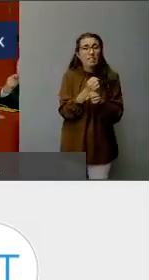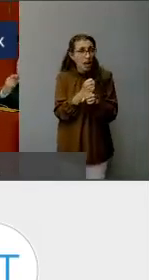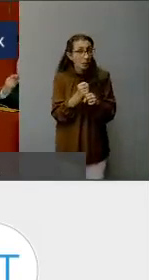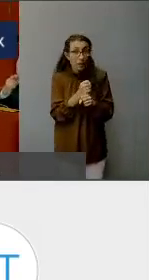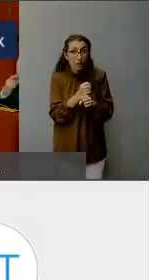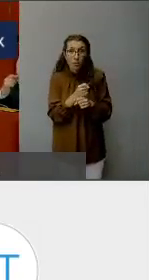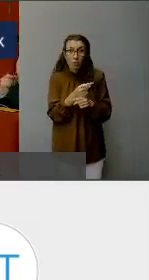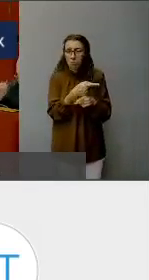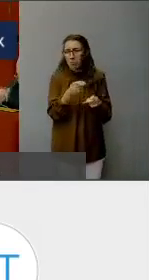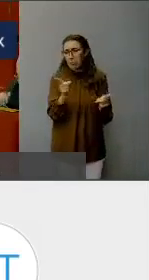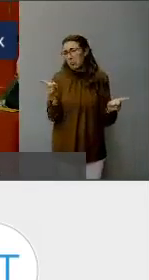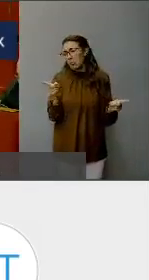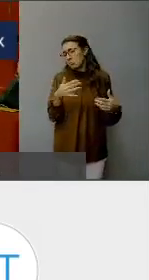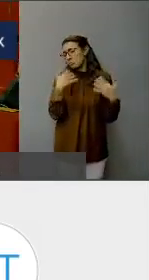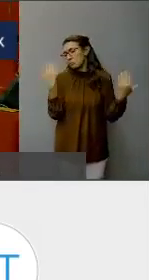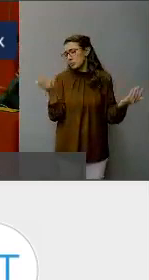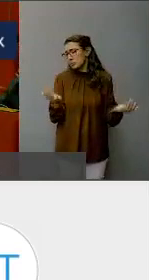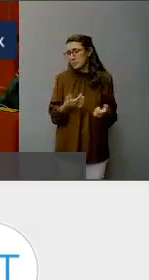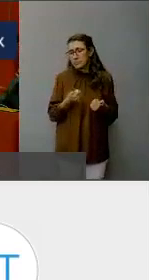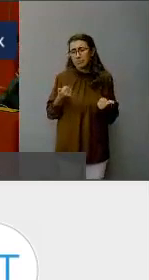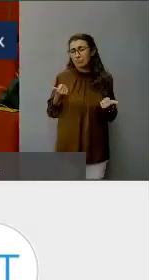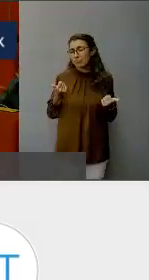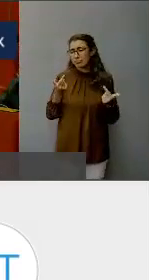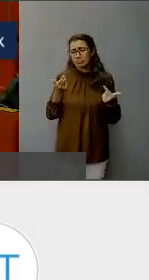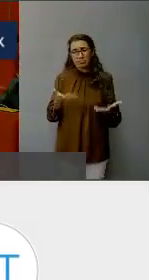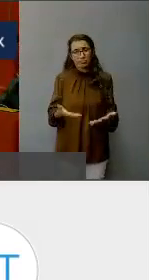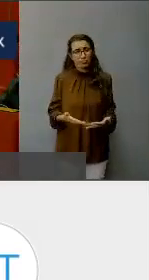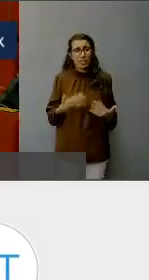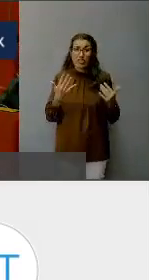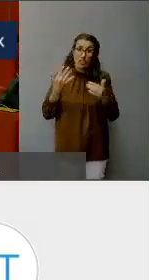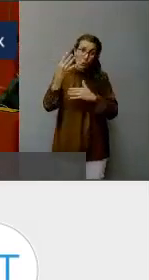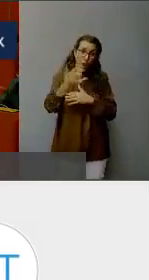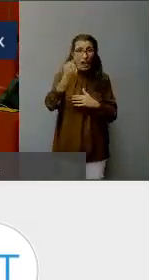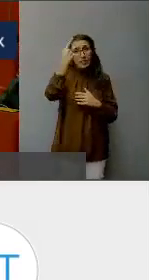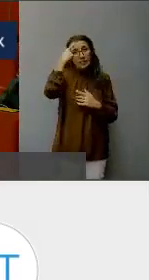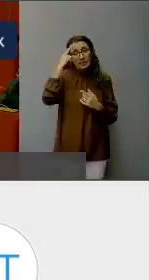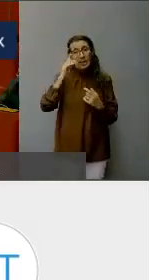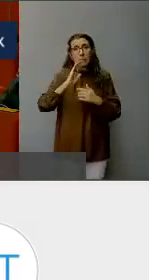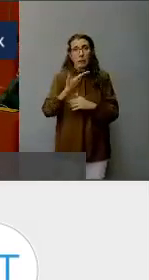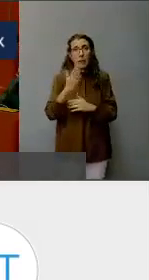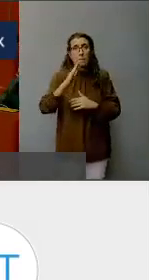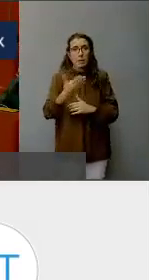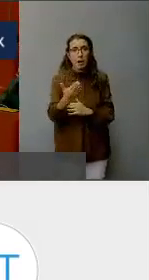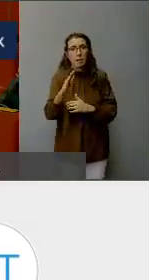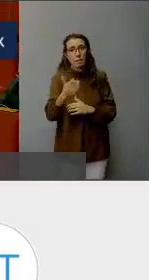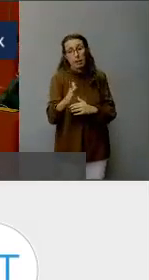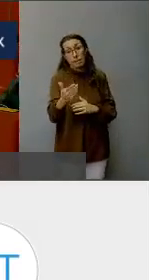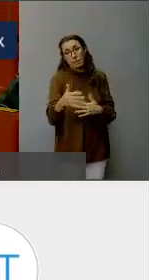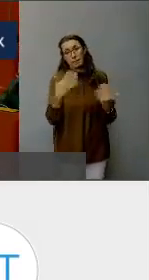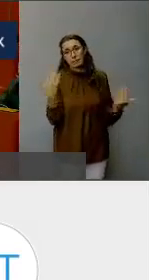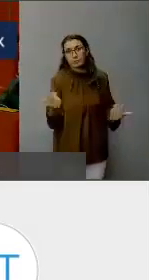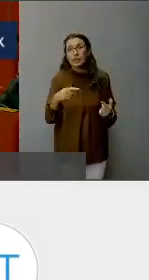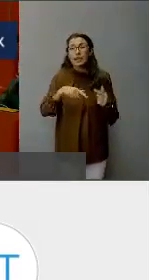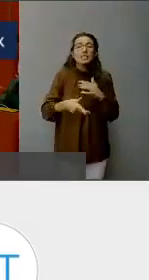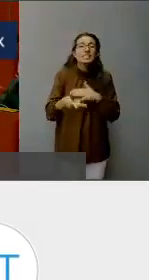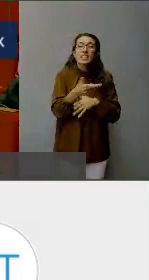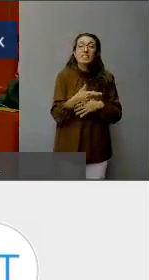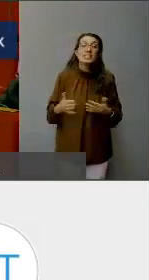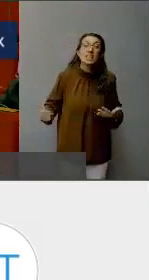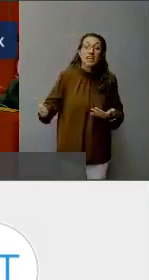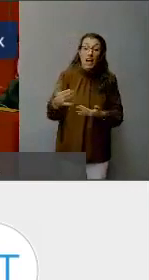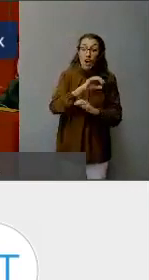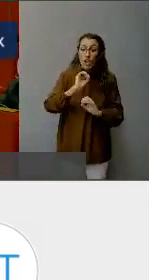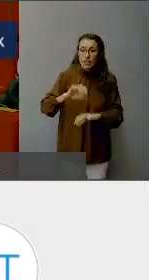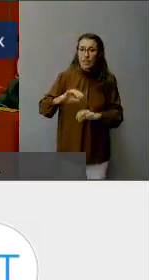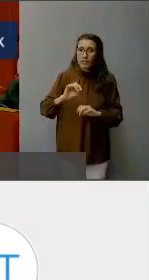contraddizione a voi stessi nell'arco di questi cinque anni tantissimi qui parliamo del servizio della raccolta dei rifiuti